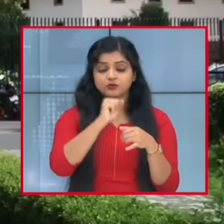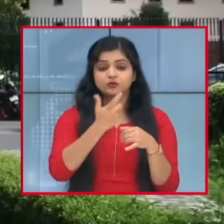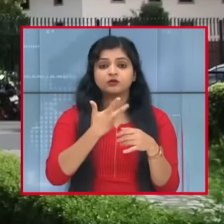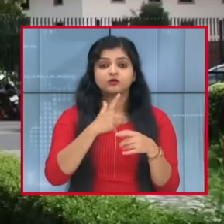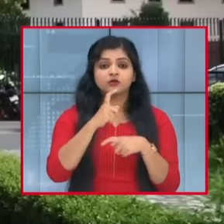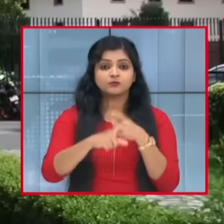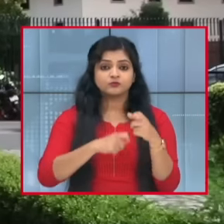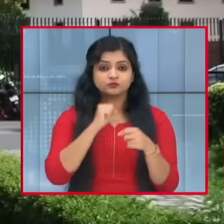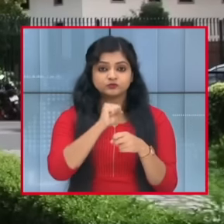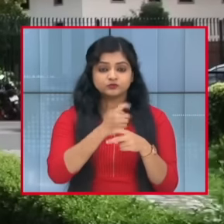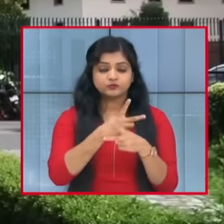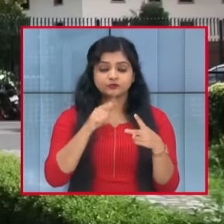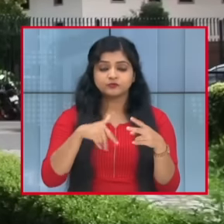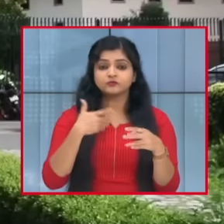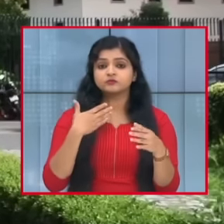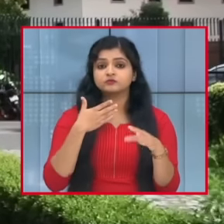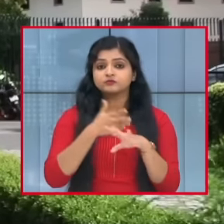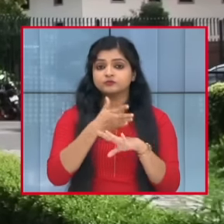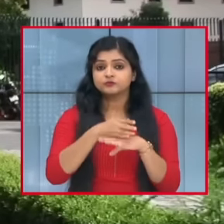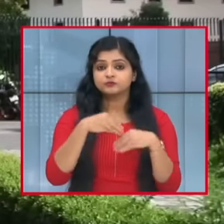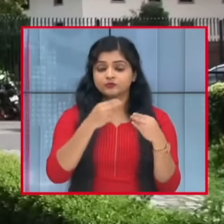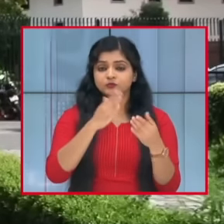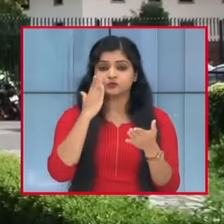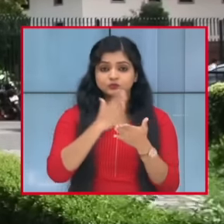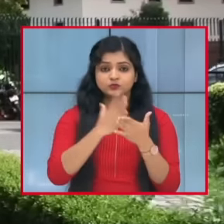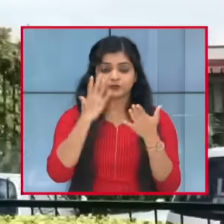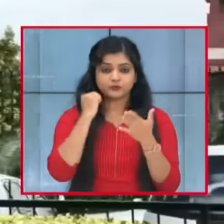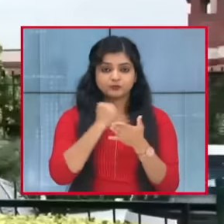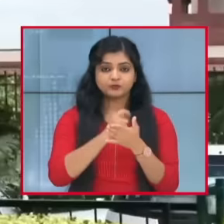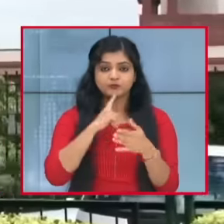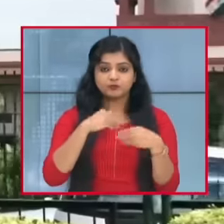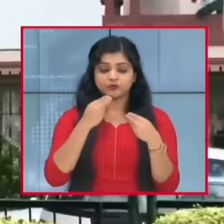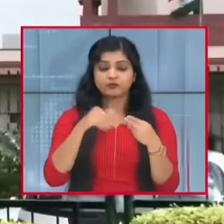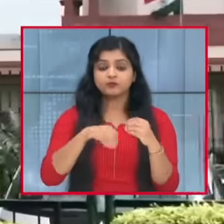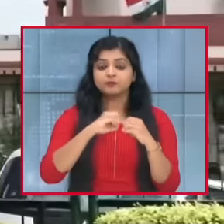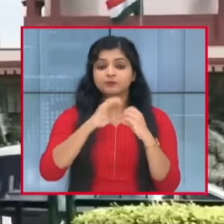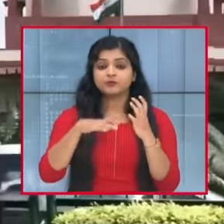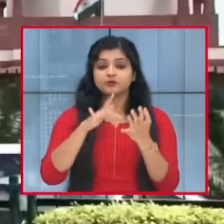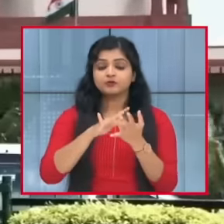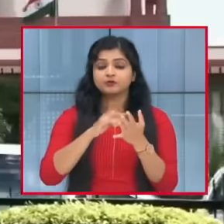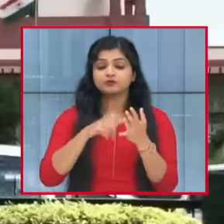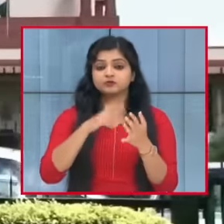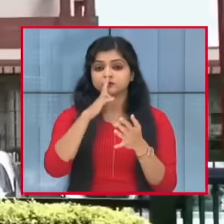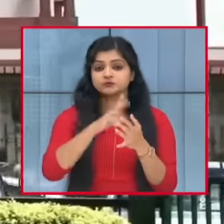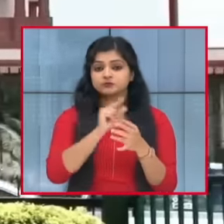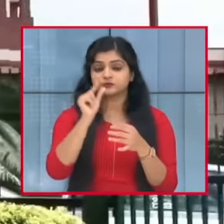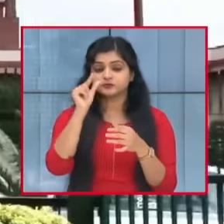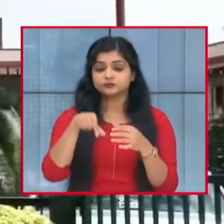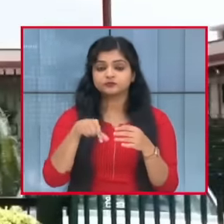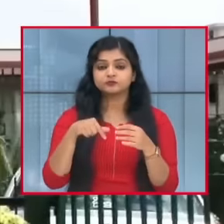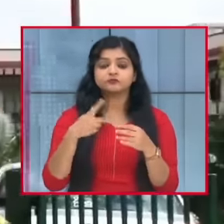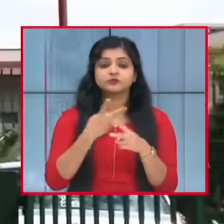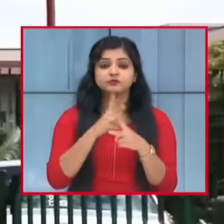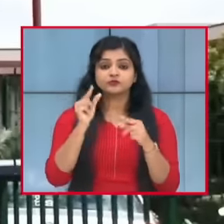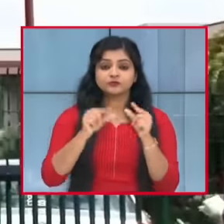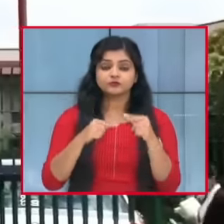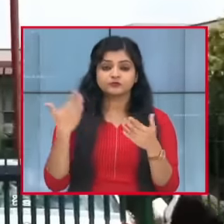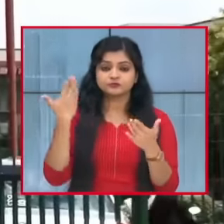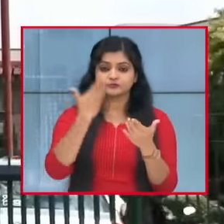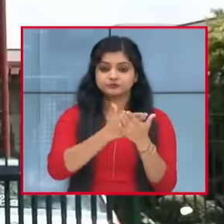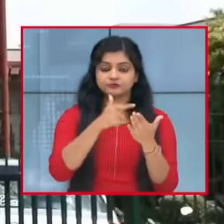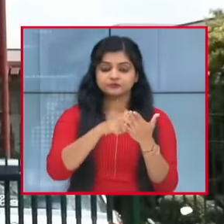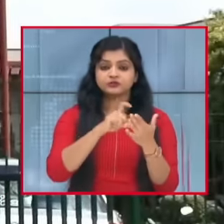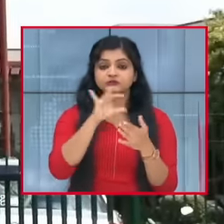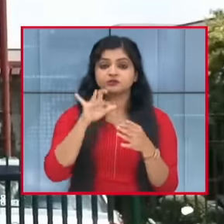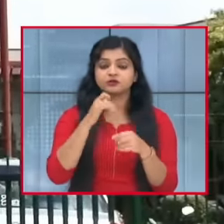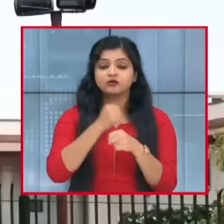നേരെ നടക്കുന്ന ആക്രമണങ്ങൾ തടയാൻ നിർദ്ദേശം നൽകണമെന്നാവശ്യപ്പെട്ട് ബംഗളൂരു ആർച്ച് ബിഷപ്പ് ഡോക്ടർ പീറ്റർ മച്ചാഡോ ഉൾപ്പെടെയുള്ളവർ നൽകിയ ഹർജിയിലാണ്